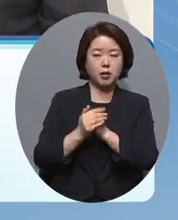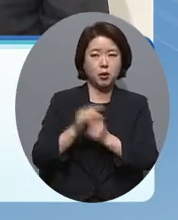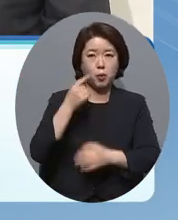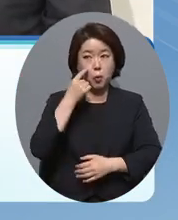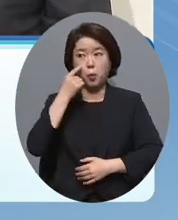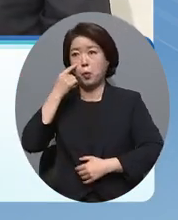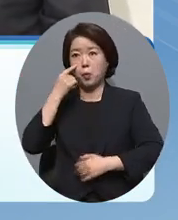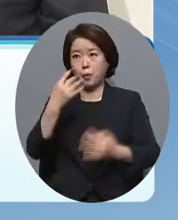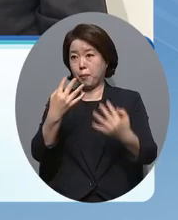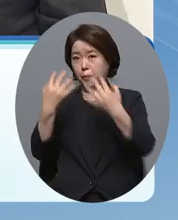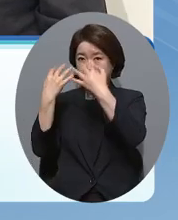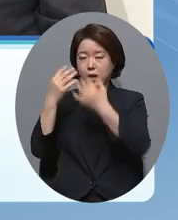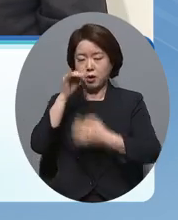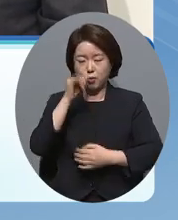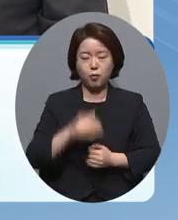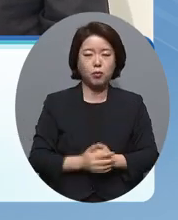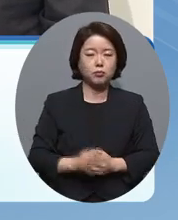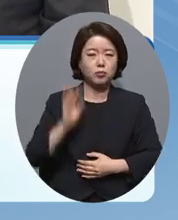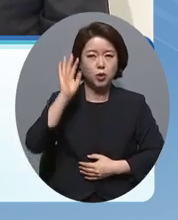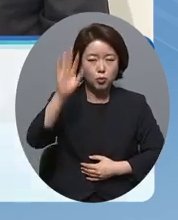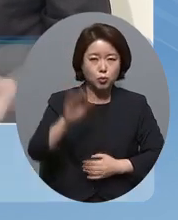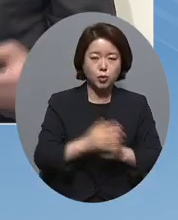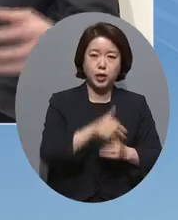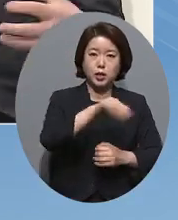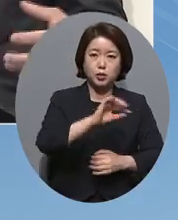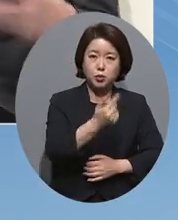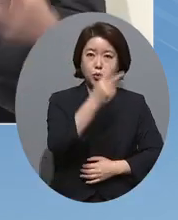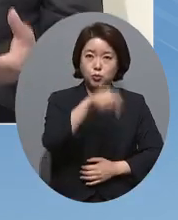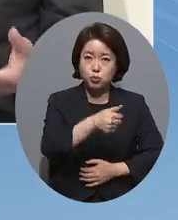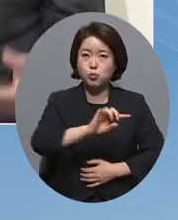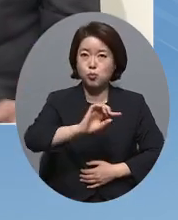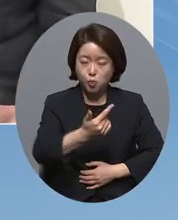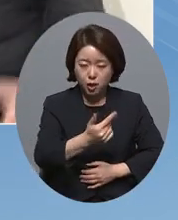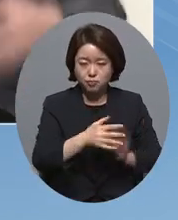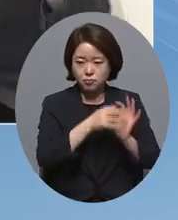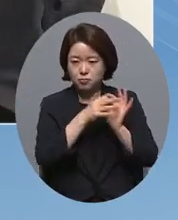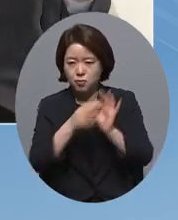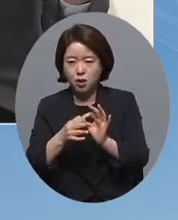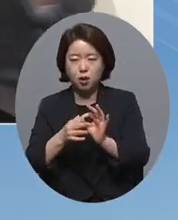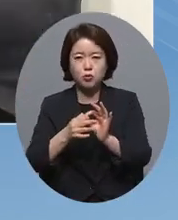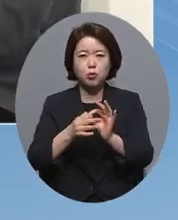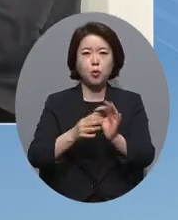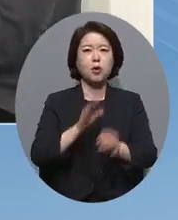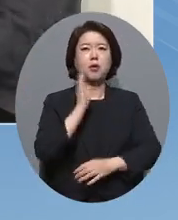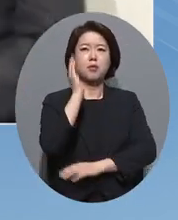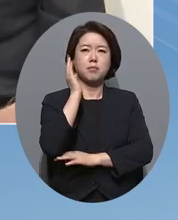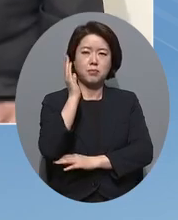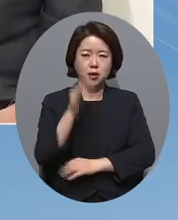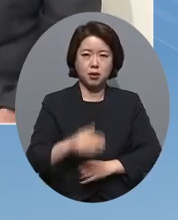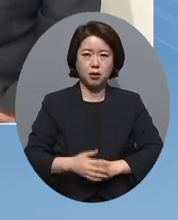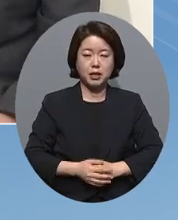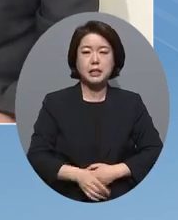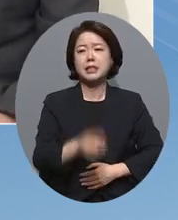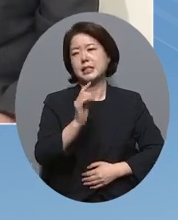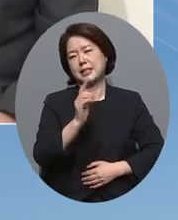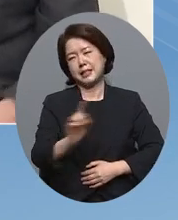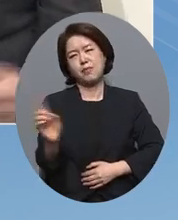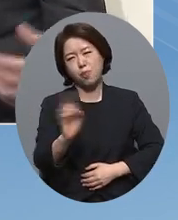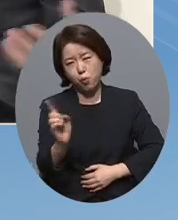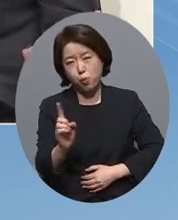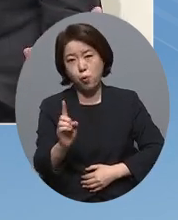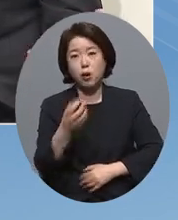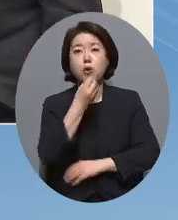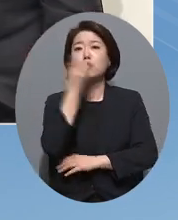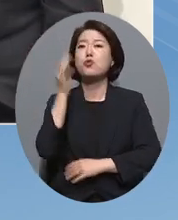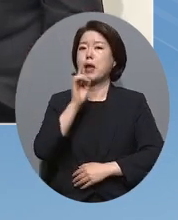시작했고 그 이후에 뭐 전두환 정부 뭐 이런 때도 계속해서 목소리를 내서 이제 지금 이겨 봅니까라는 유행어를 남겼던 그리고